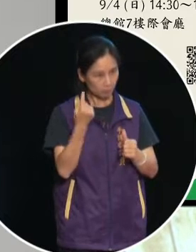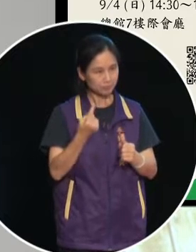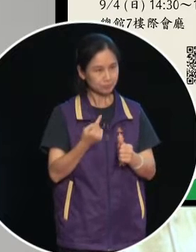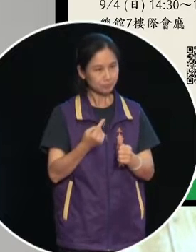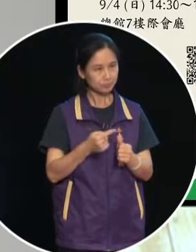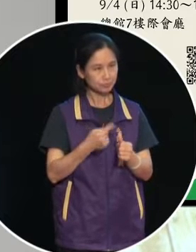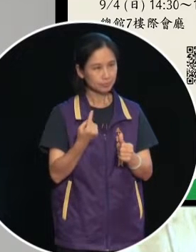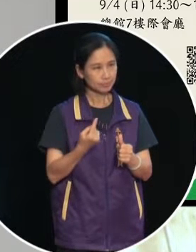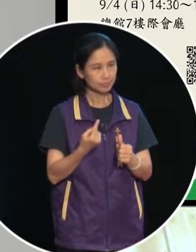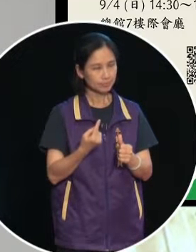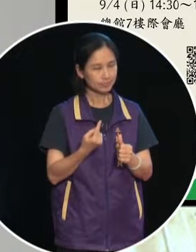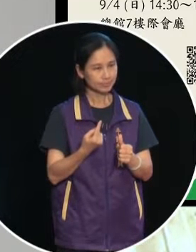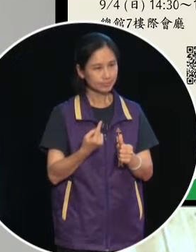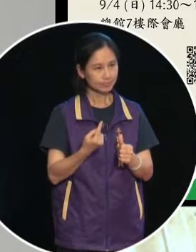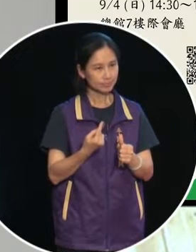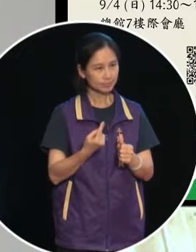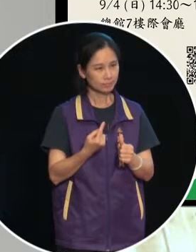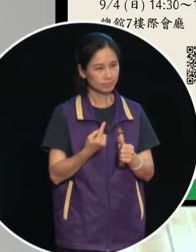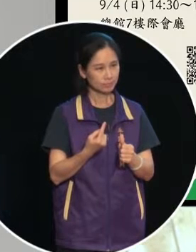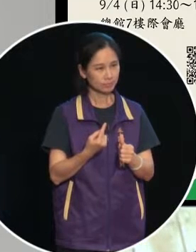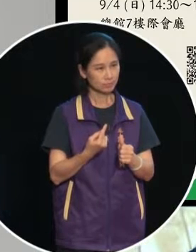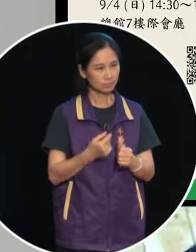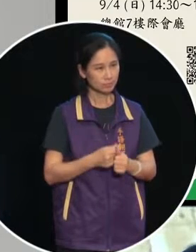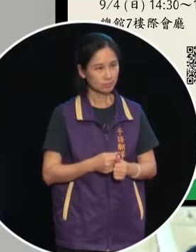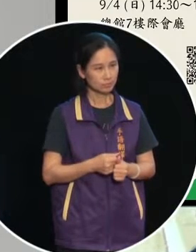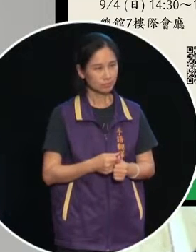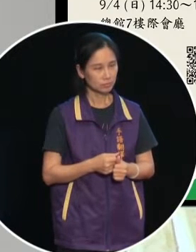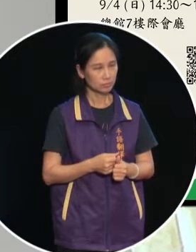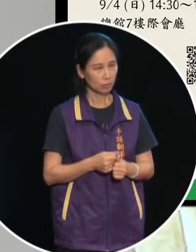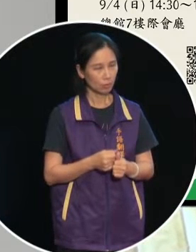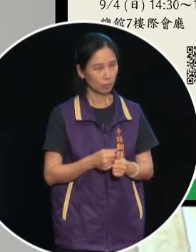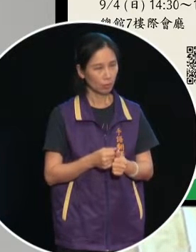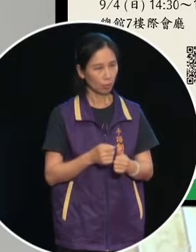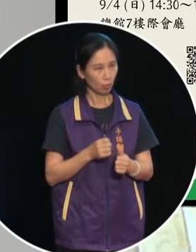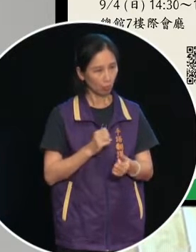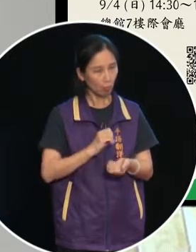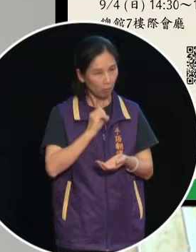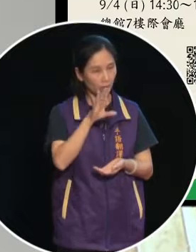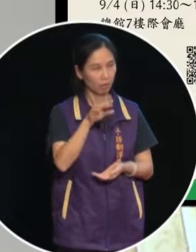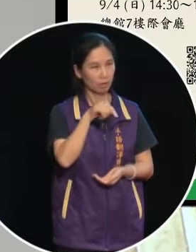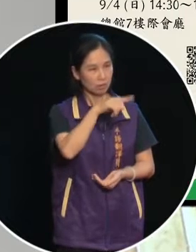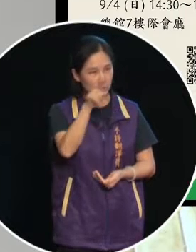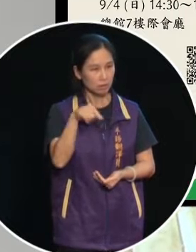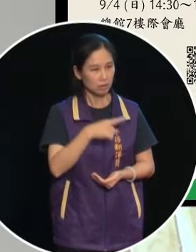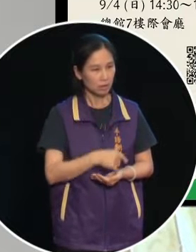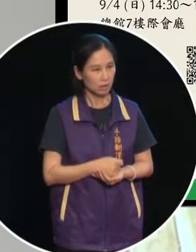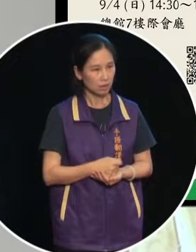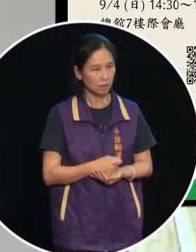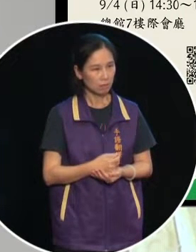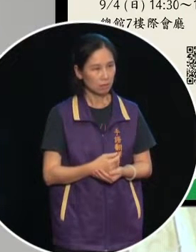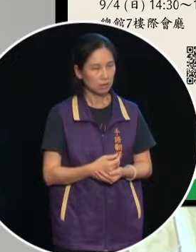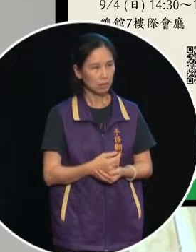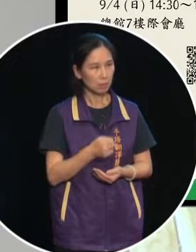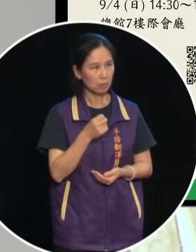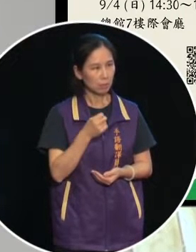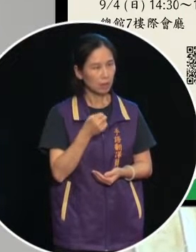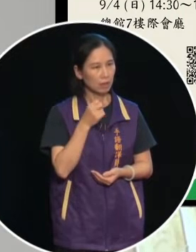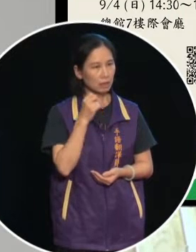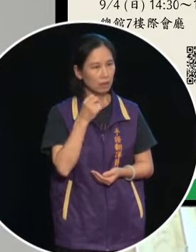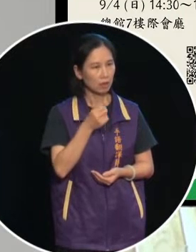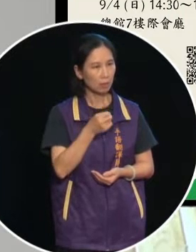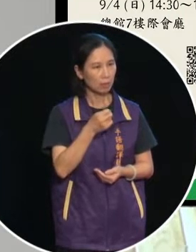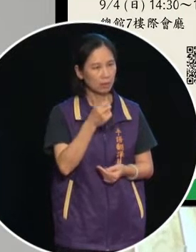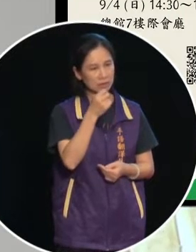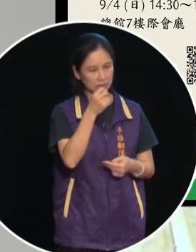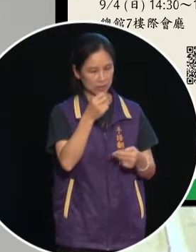位做一个 excuse， 因为我在日本2年8个月，几乎没有机会跟